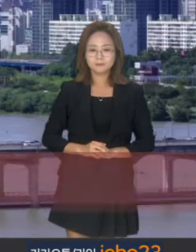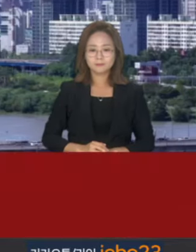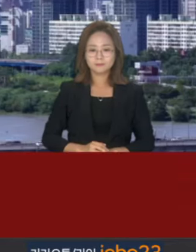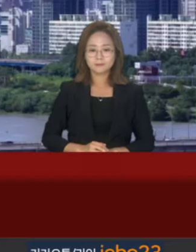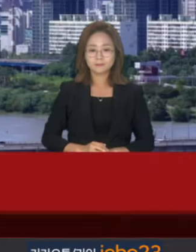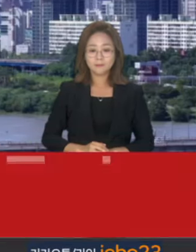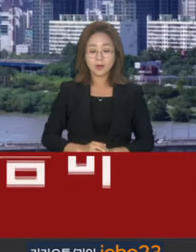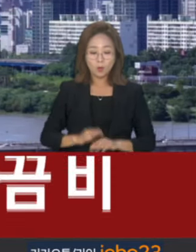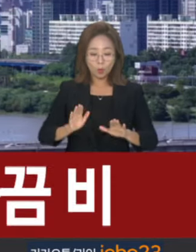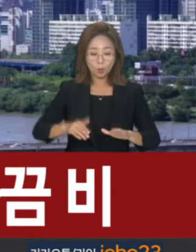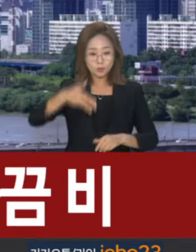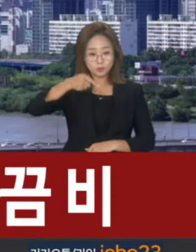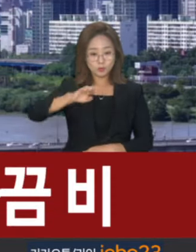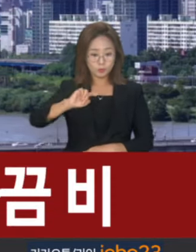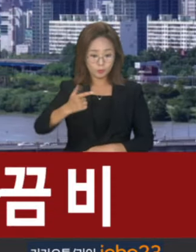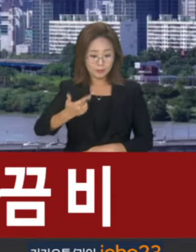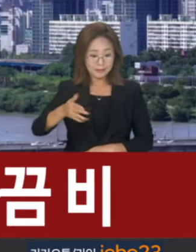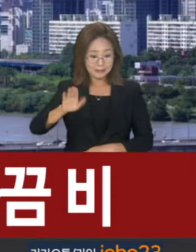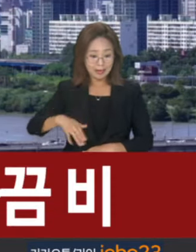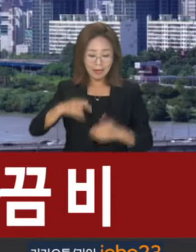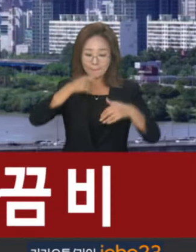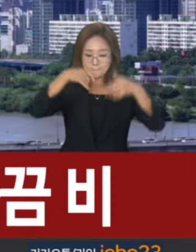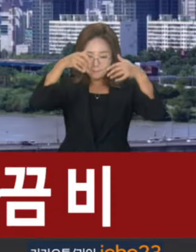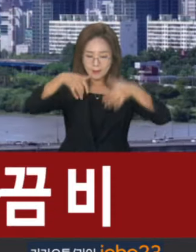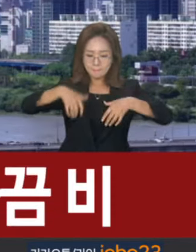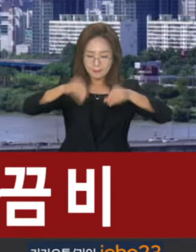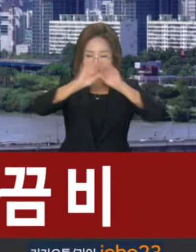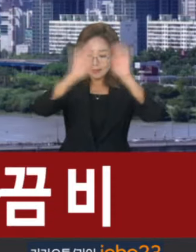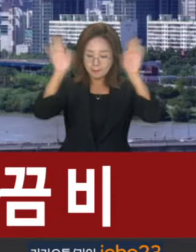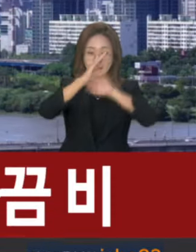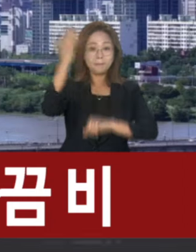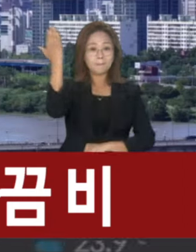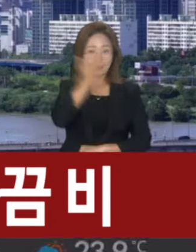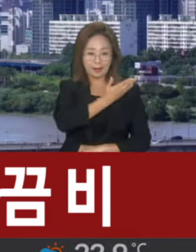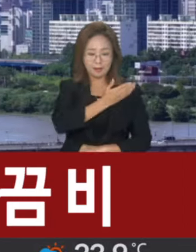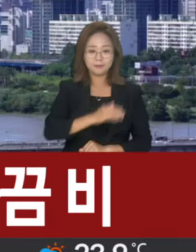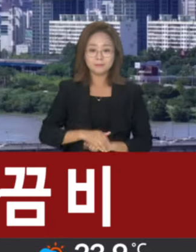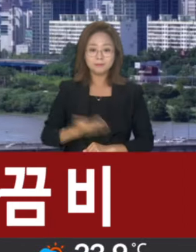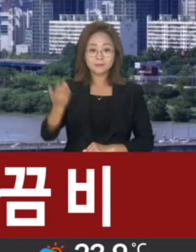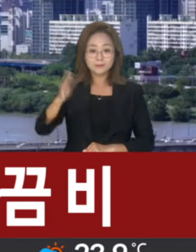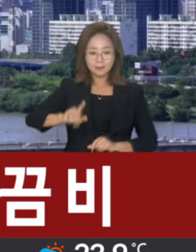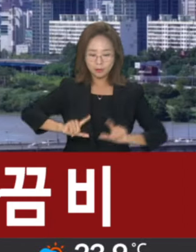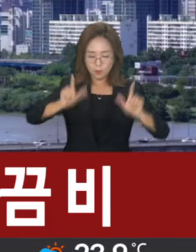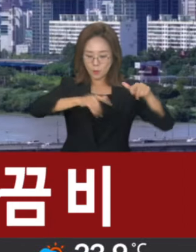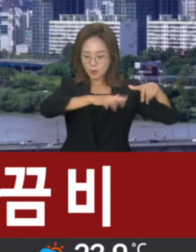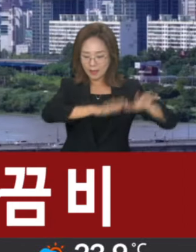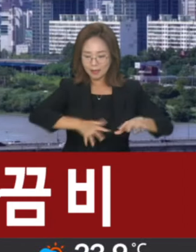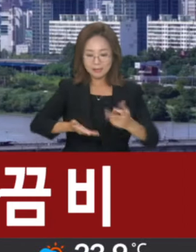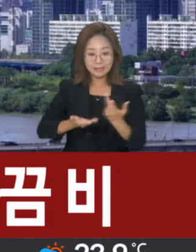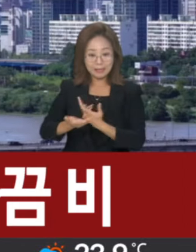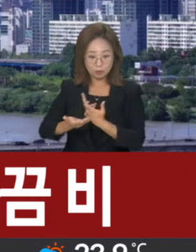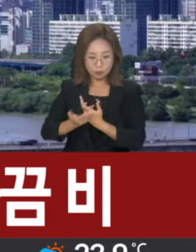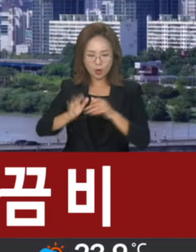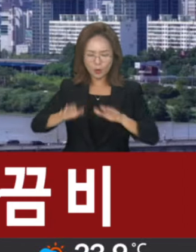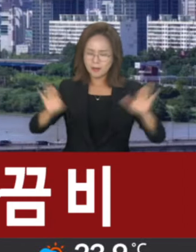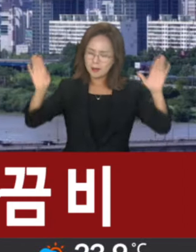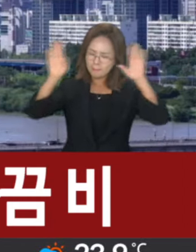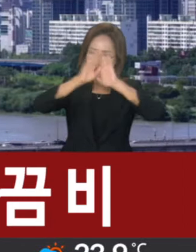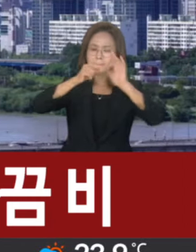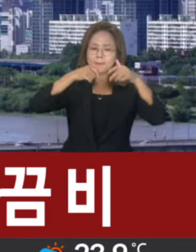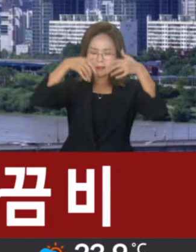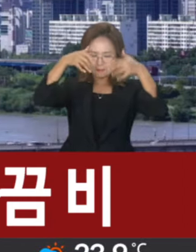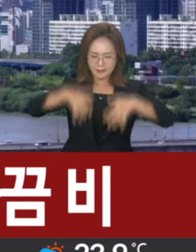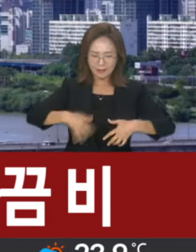절기 추분인 오늘 내륙은 비가 그치고 맑은 하늘이 드러나겠습니다. 다만 동해안과 제주도에는 밤까지 비가